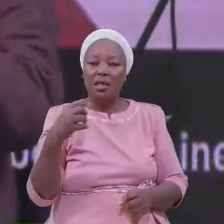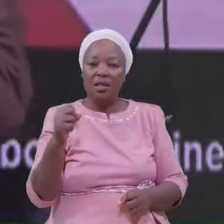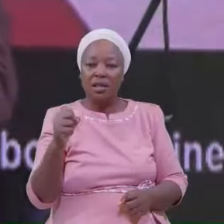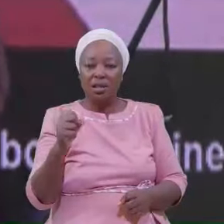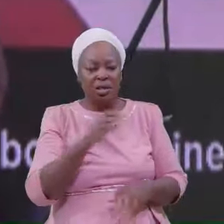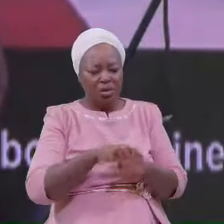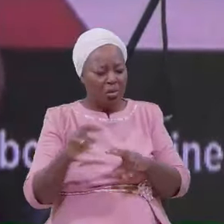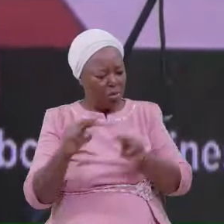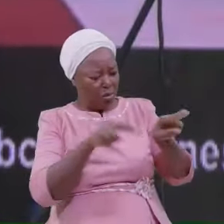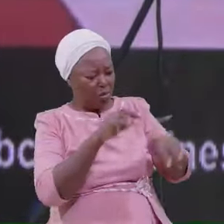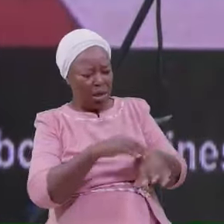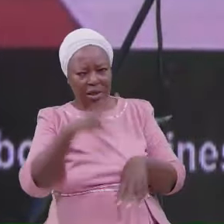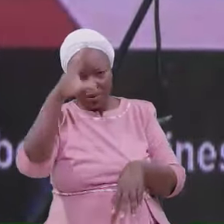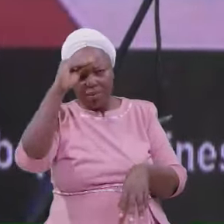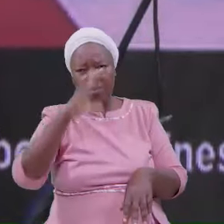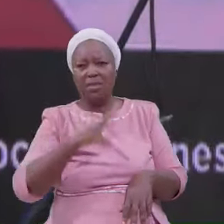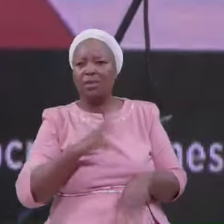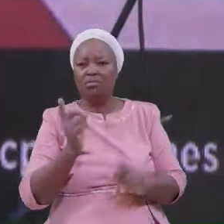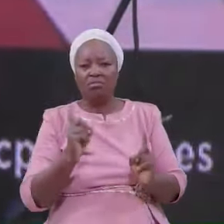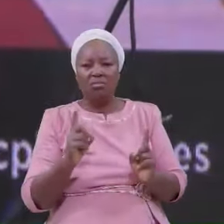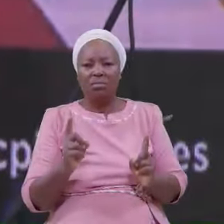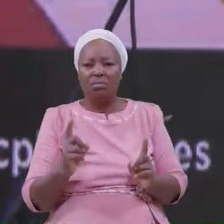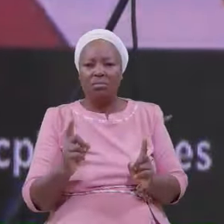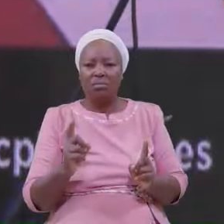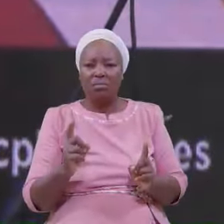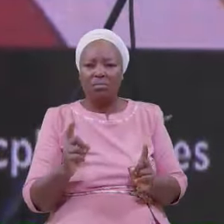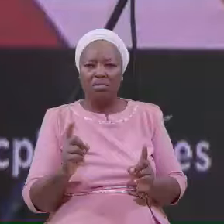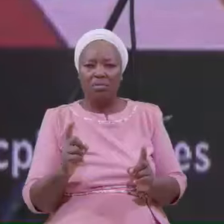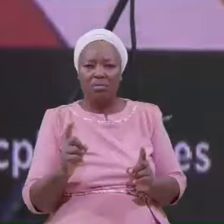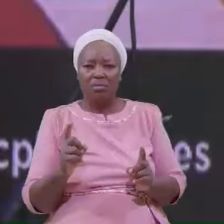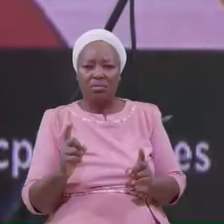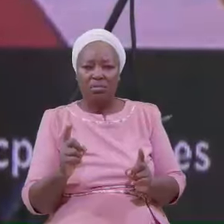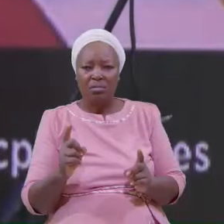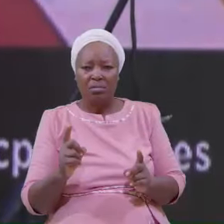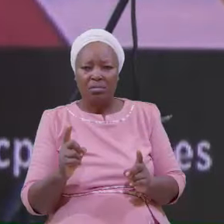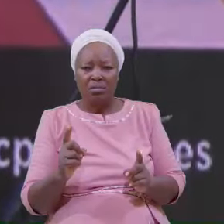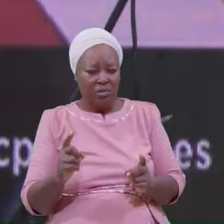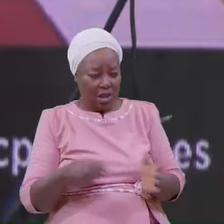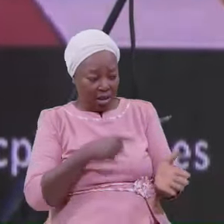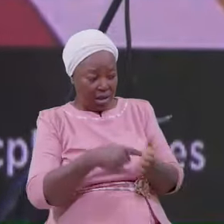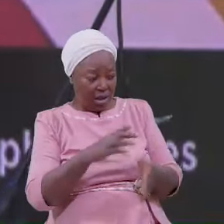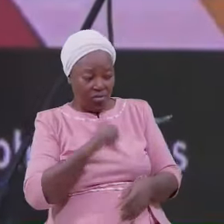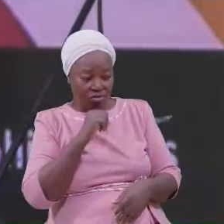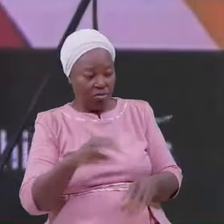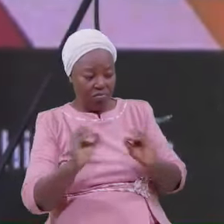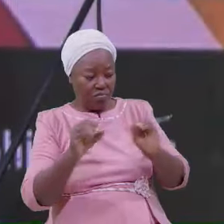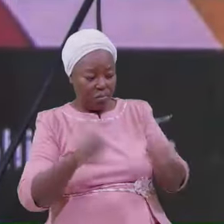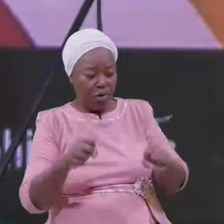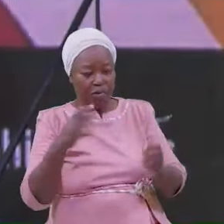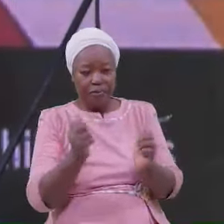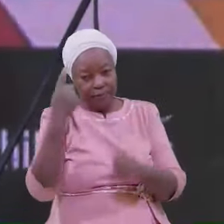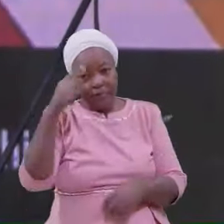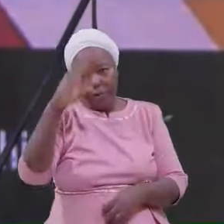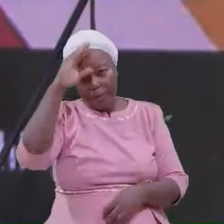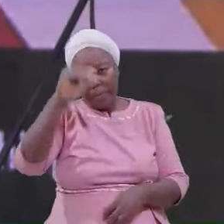men. Tingnan mo ako, ang because sabi ng Panginoon. This is impossible for man. Ito ay imposible sa mga tao.